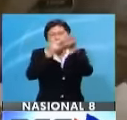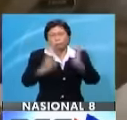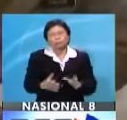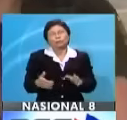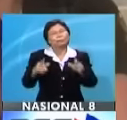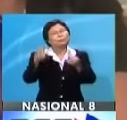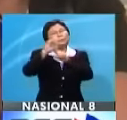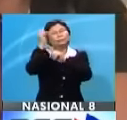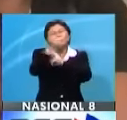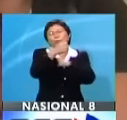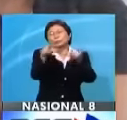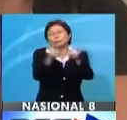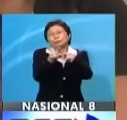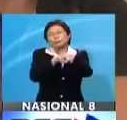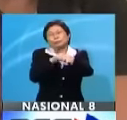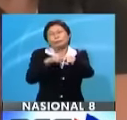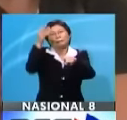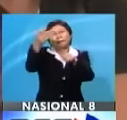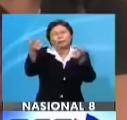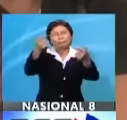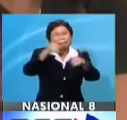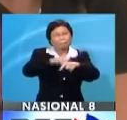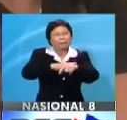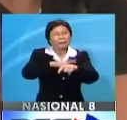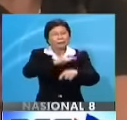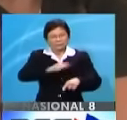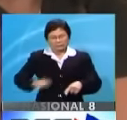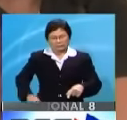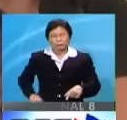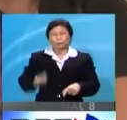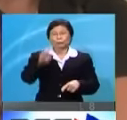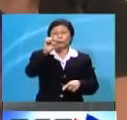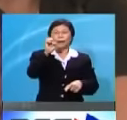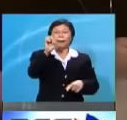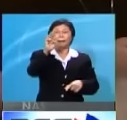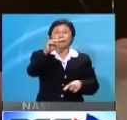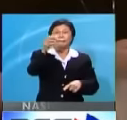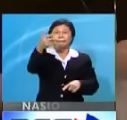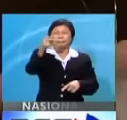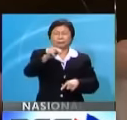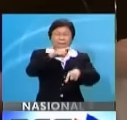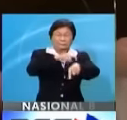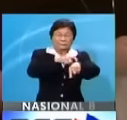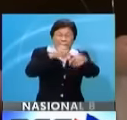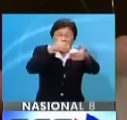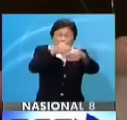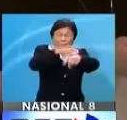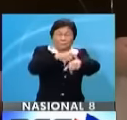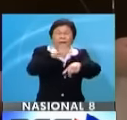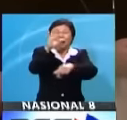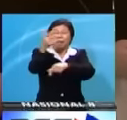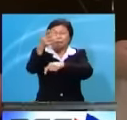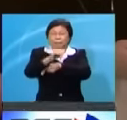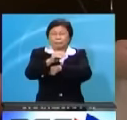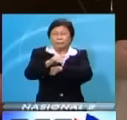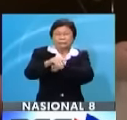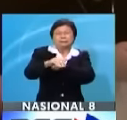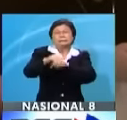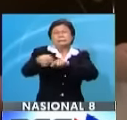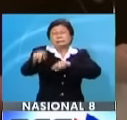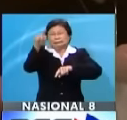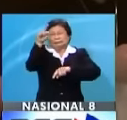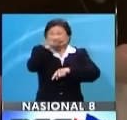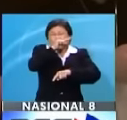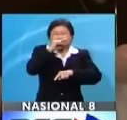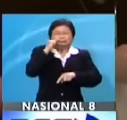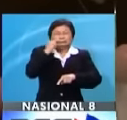sama berulang di masa akan datang. Jelas Tunku Tan Sri Imran, sudah tiba masanya FAM mengambil langkah drastik seperti yang dilakukan